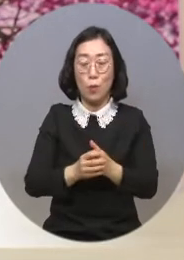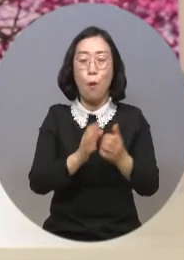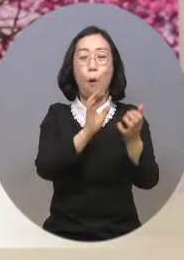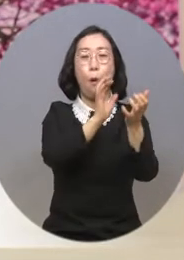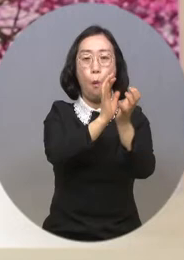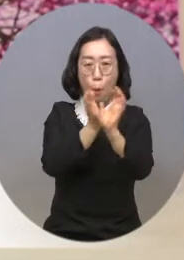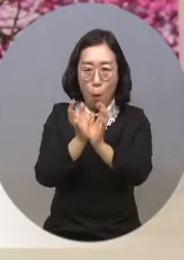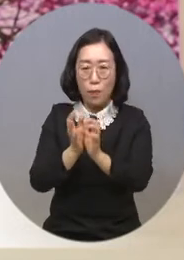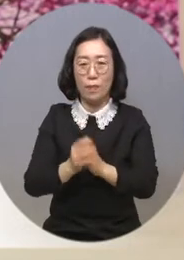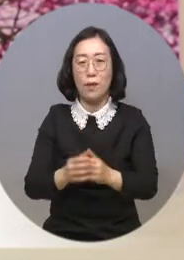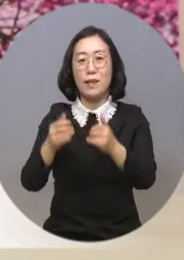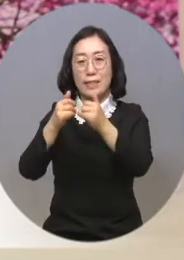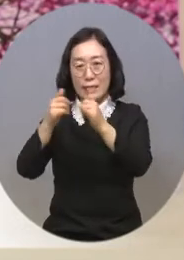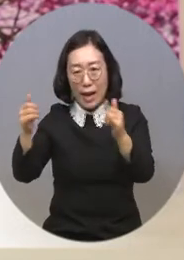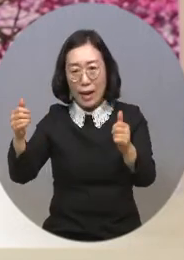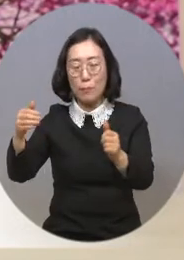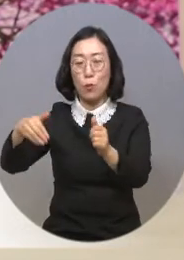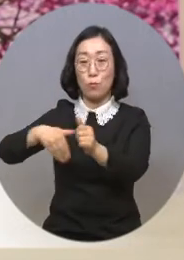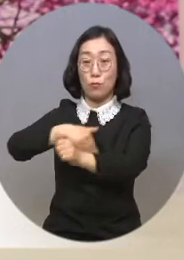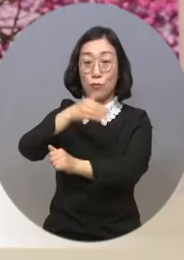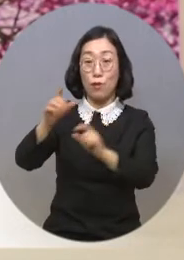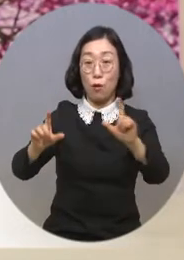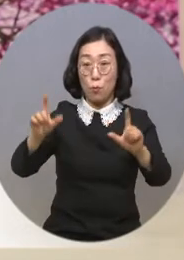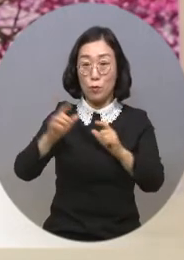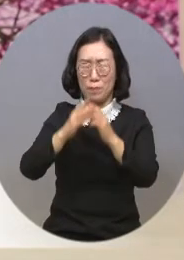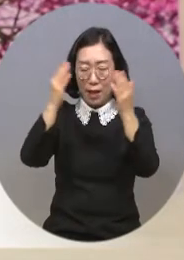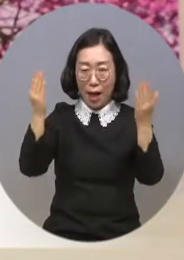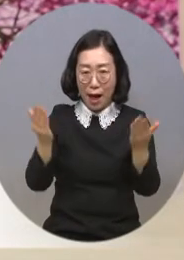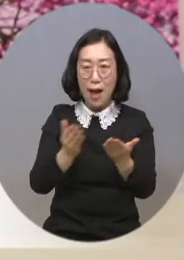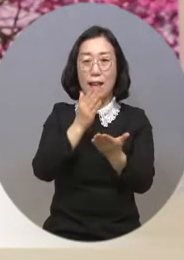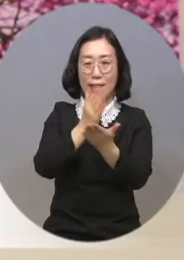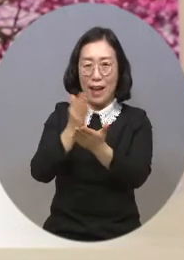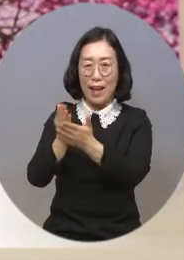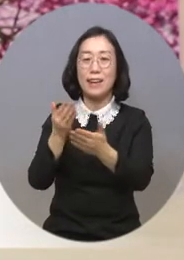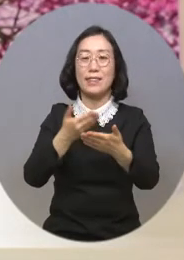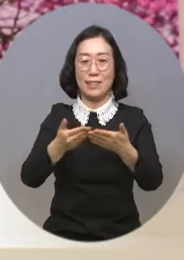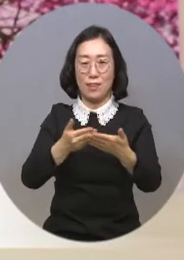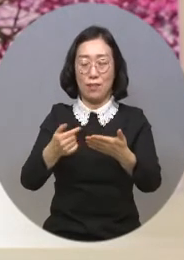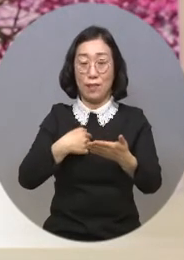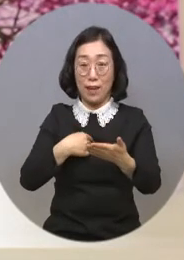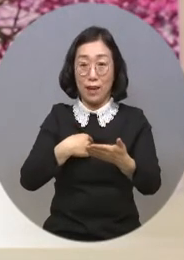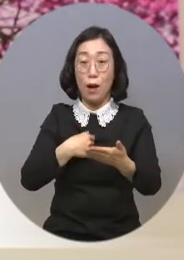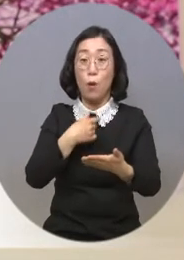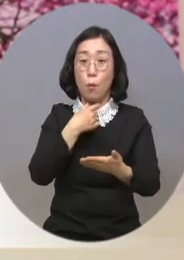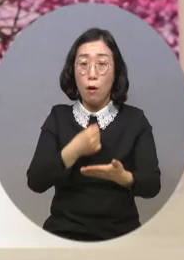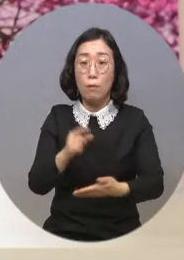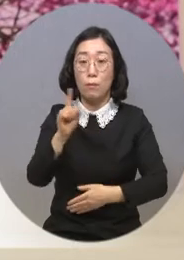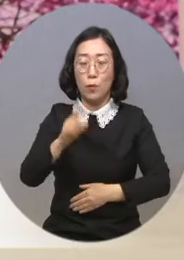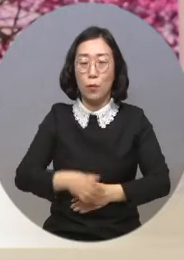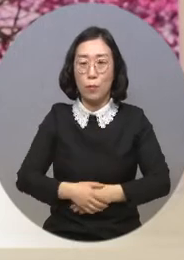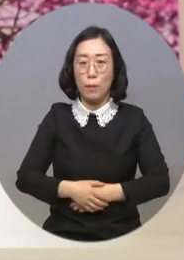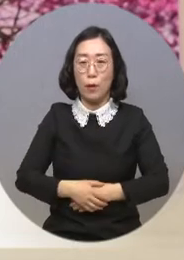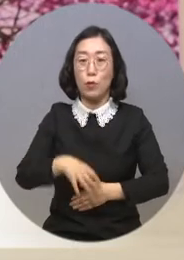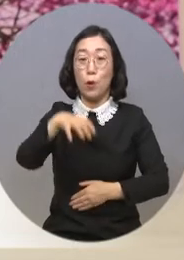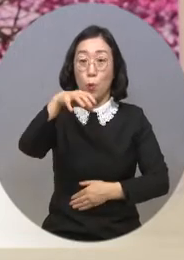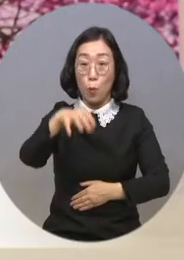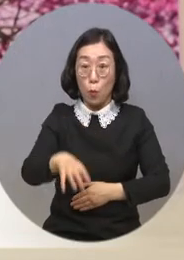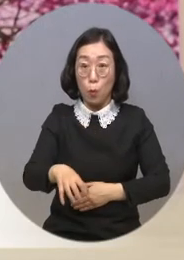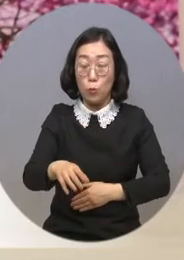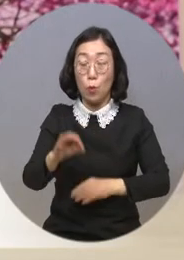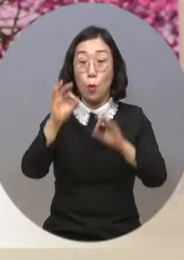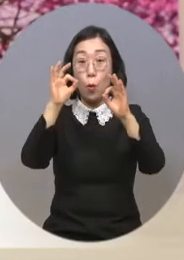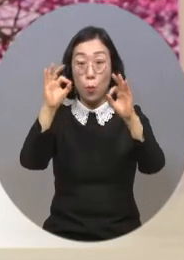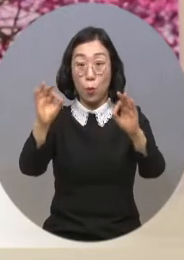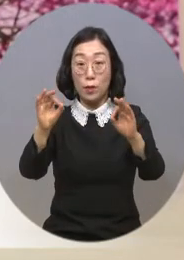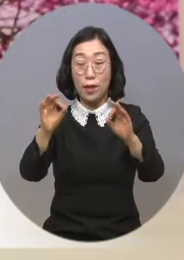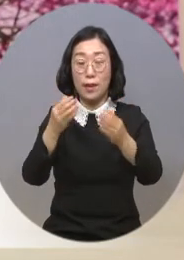꽃과 사람과 풍경과 다 같이 골고루 그리는 편입니다. 제가 추구하는 것은 공간적이나 시각적으로